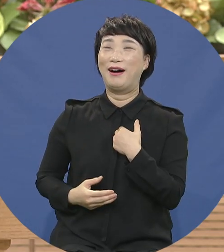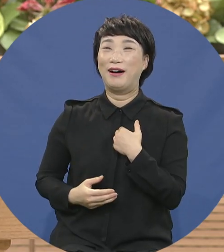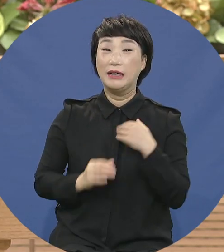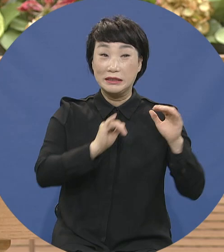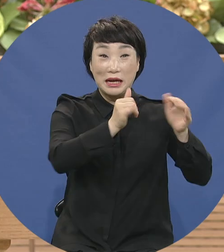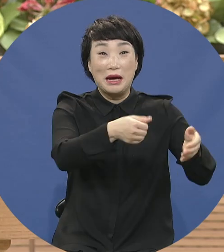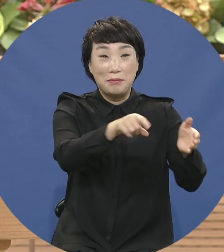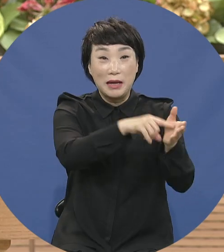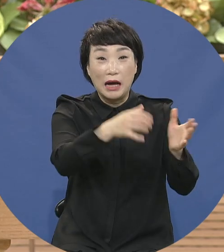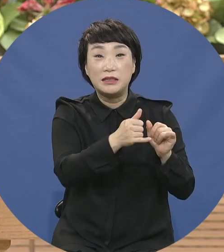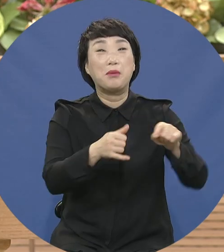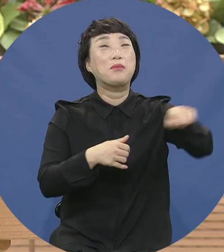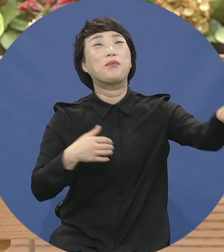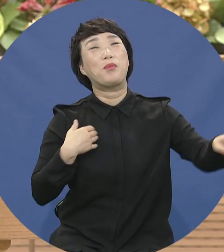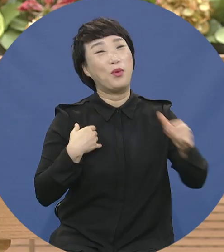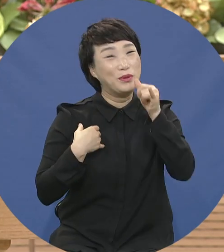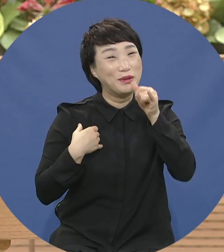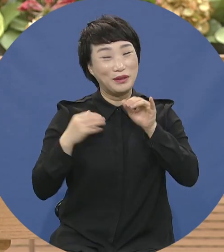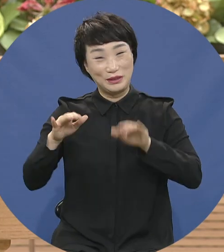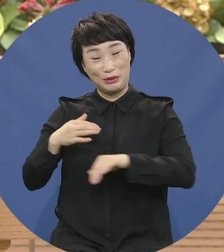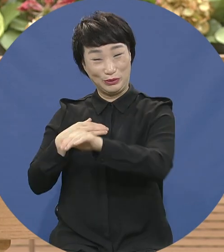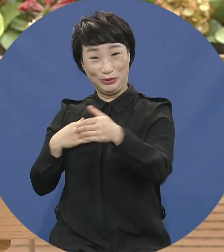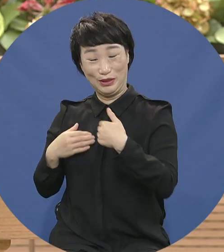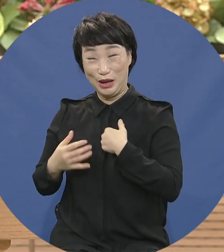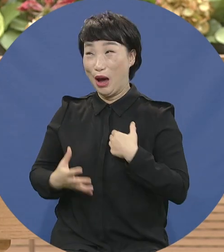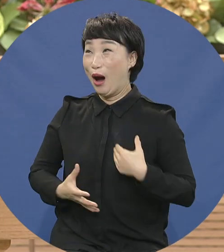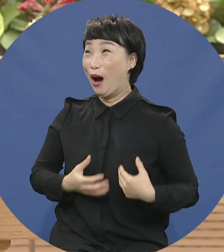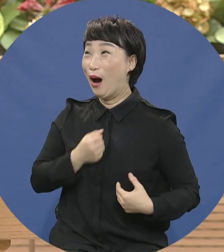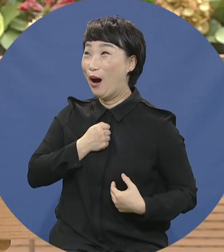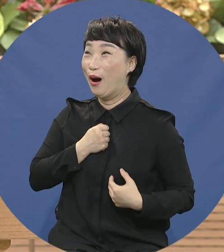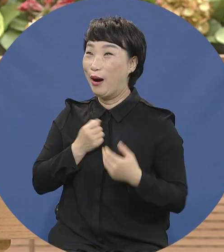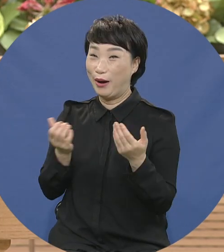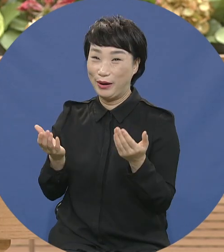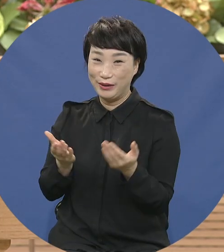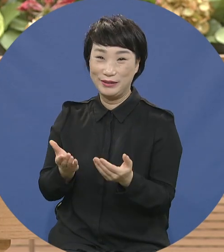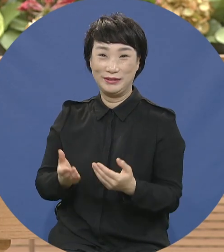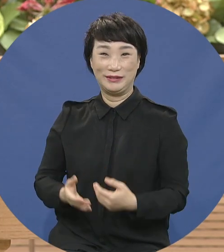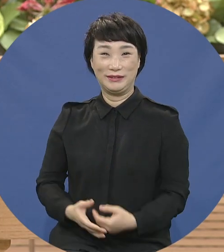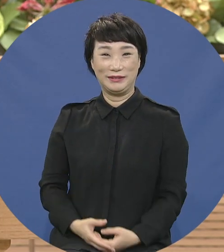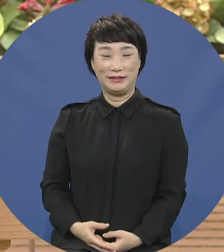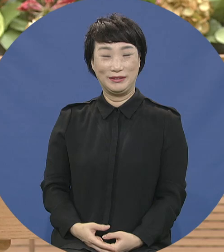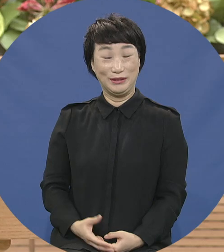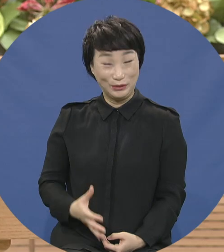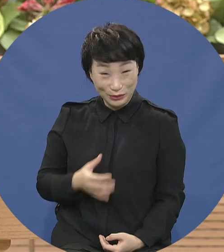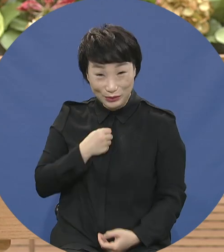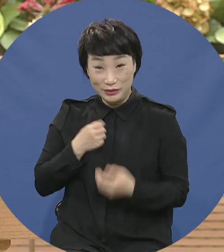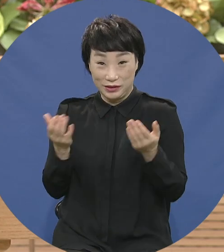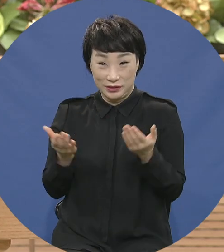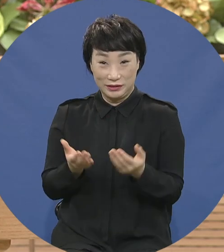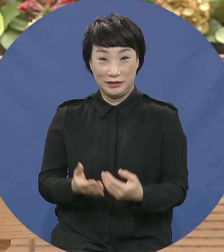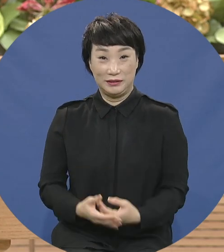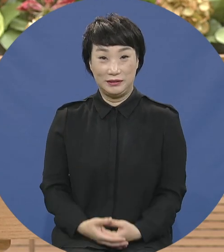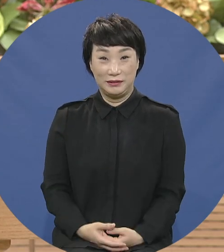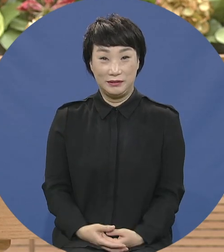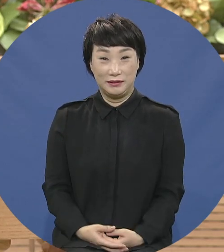세상은 알지 못하나 우리에게는 충격적인 사건입니다. 충격적인